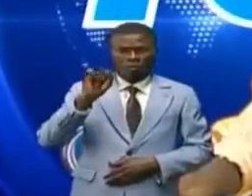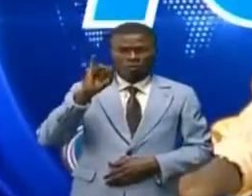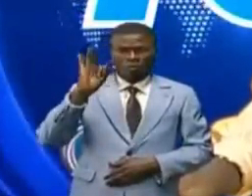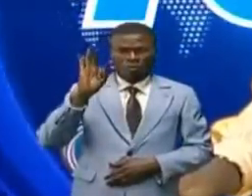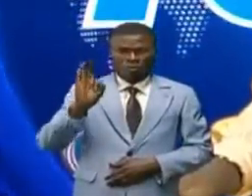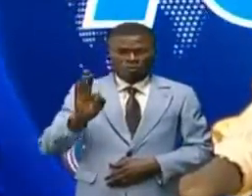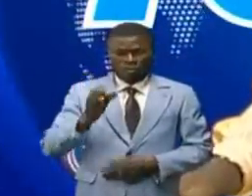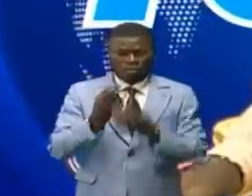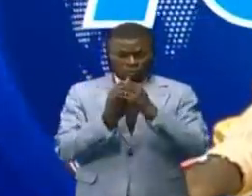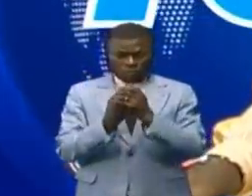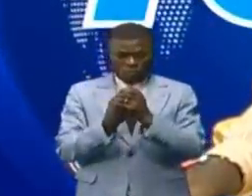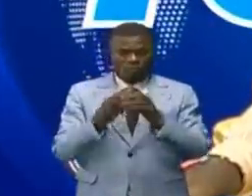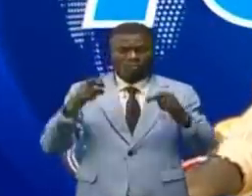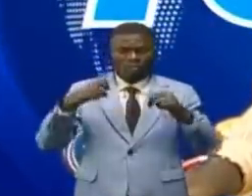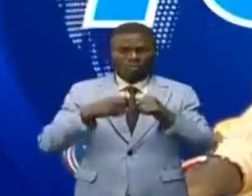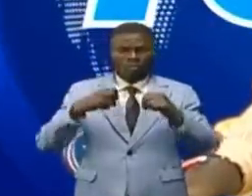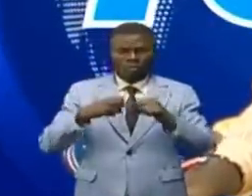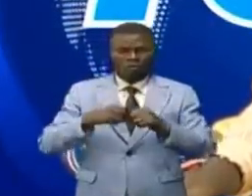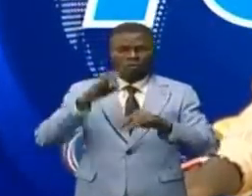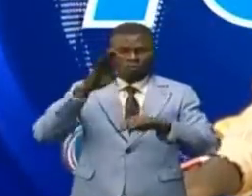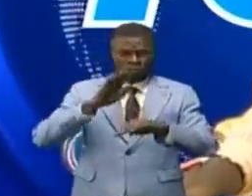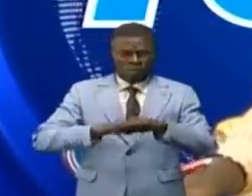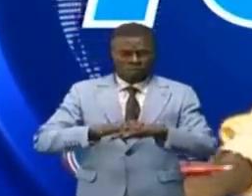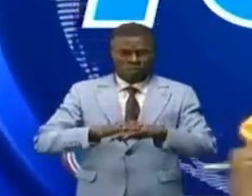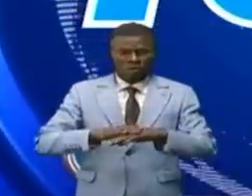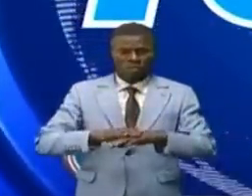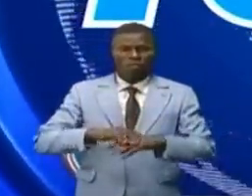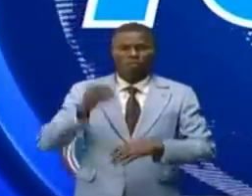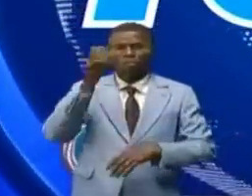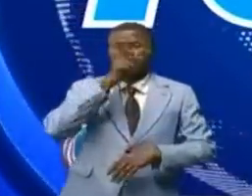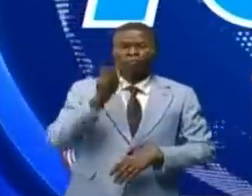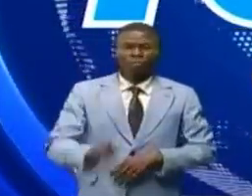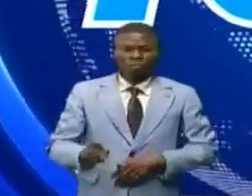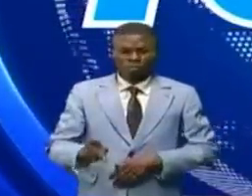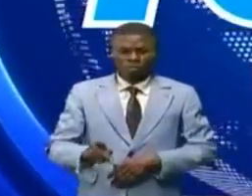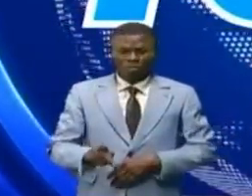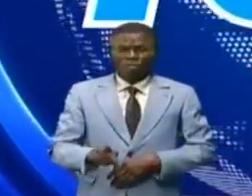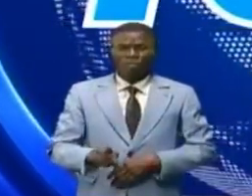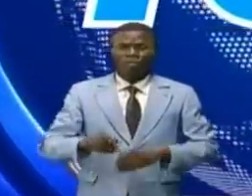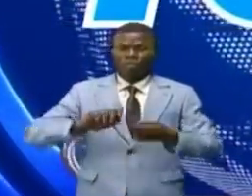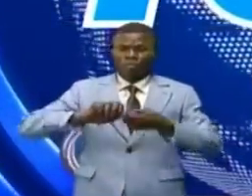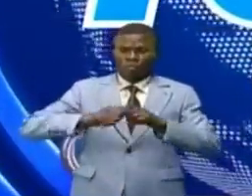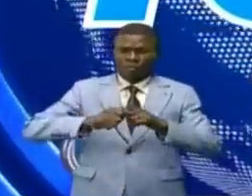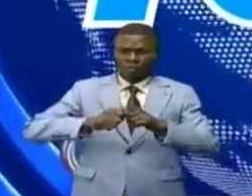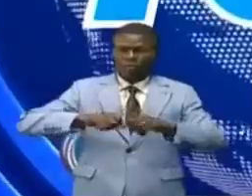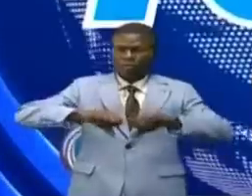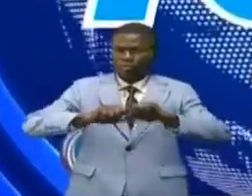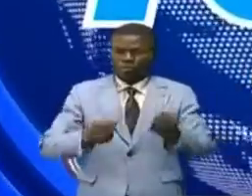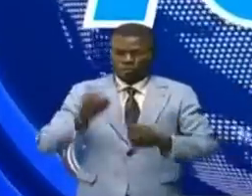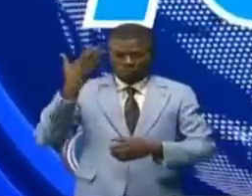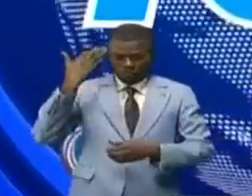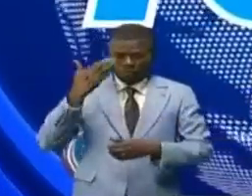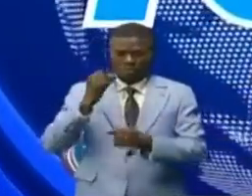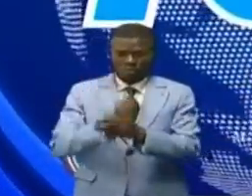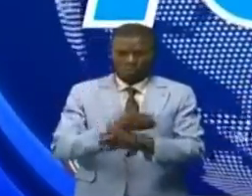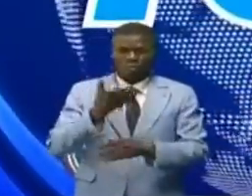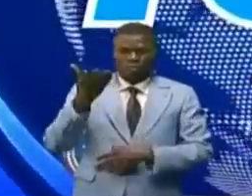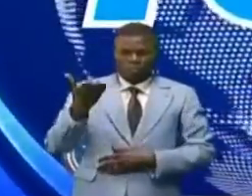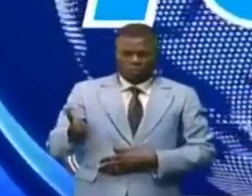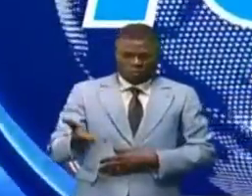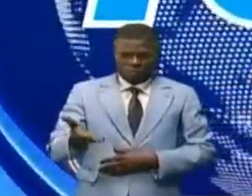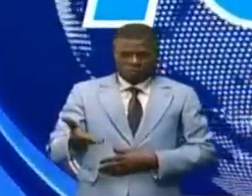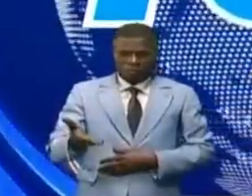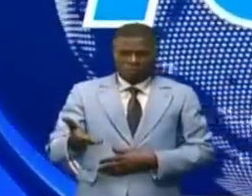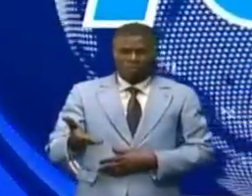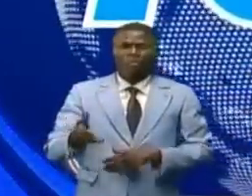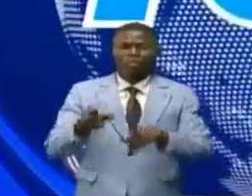bientôt les lettres c'était sera rétablie à qui s'engami et les pièces endommagées de la centrale hydroélectrique de la chaux pour son